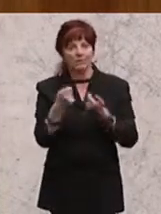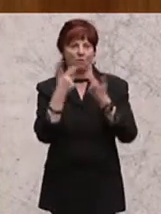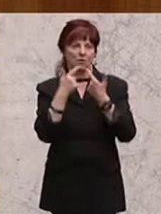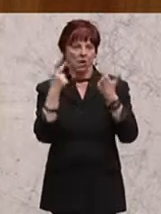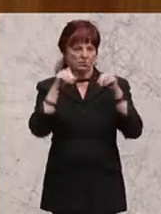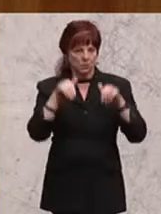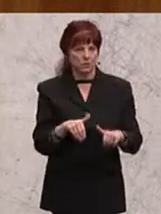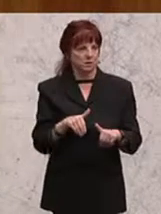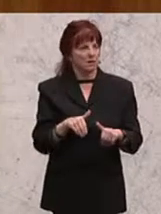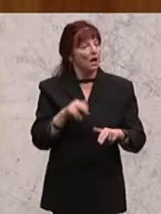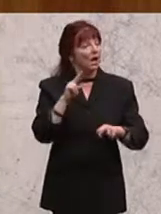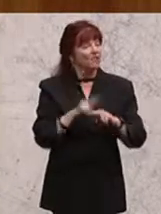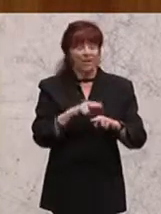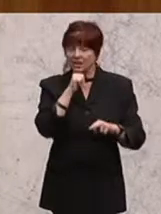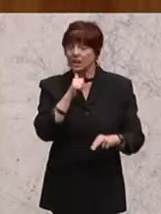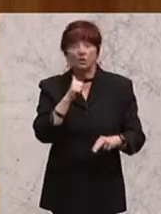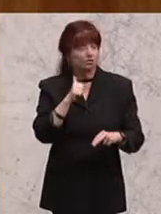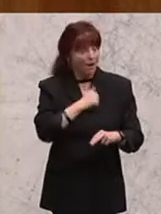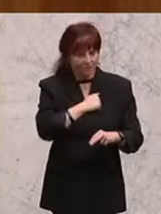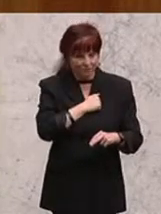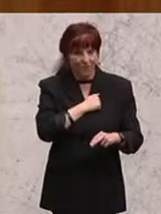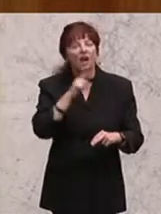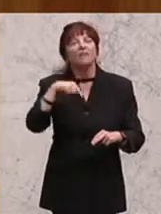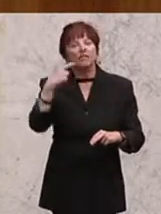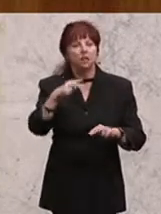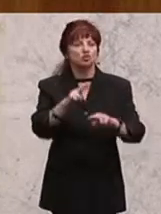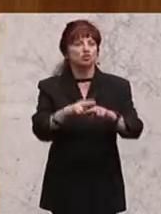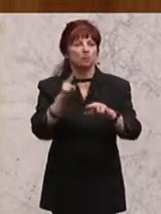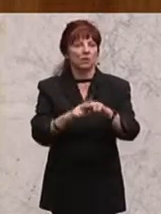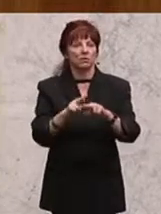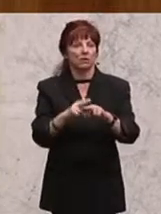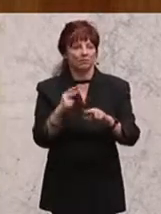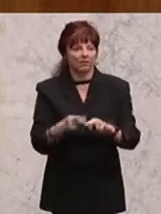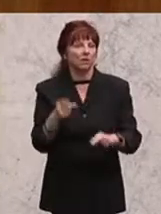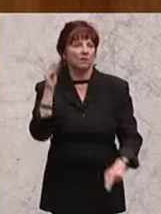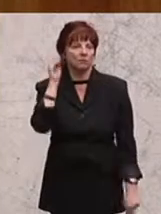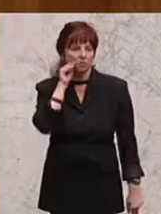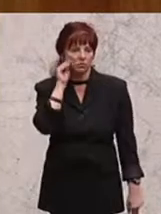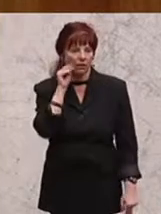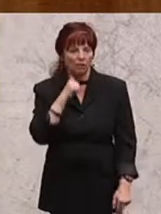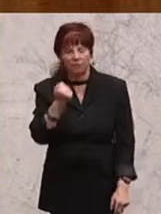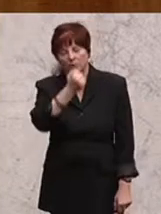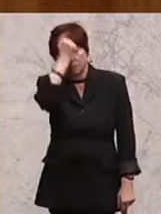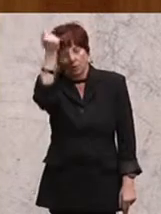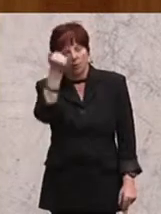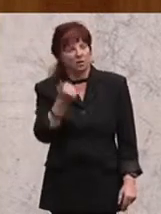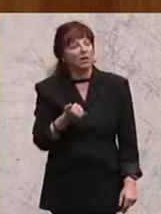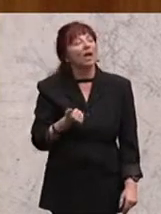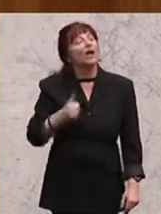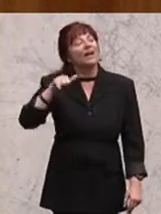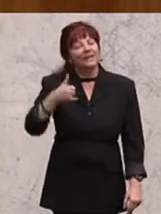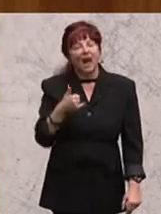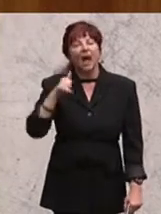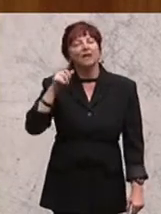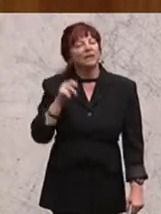klären, dann werden wir jammervoll da sitzen. Der Jan Kreiner wird einen Vortrag halten, warum er das nicht machen kann in Kärnten. Und wir